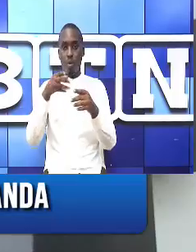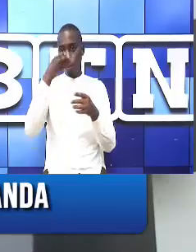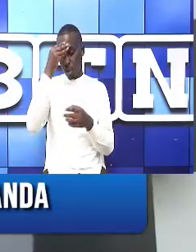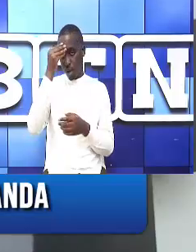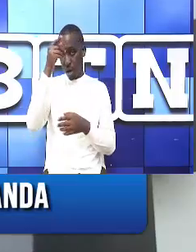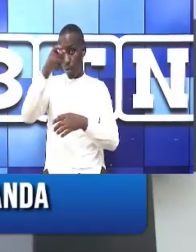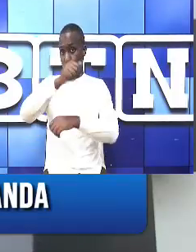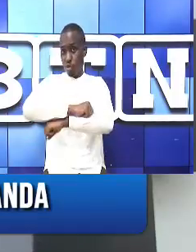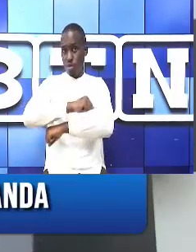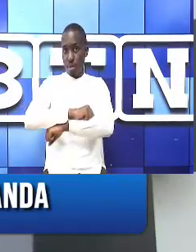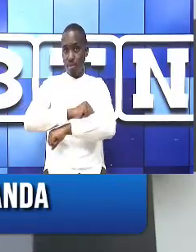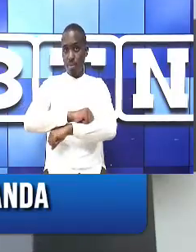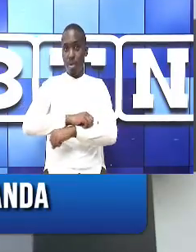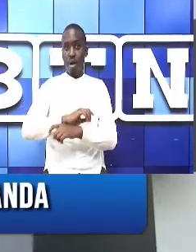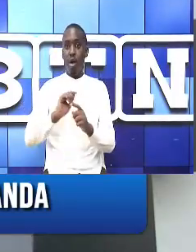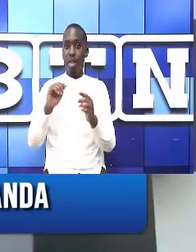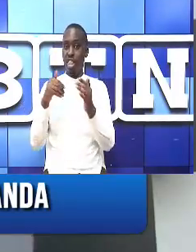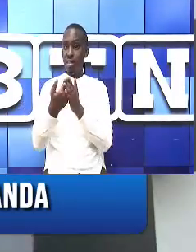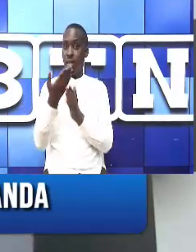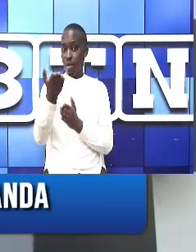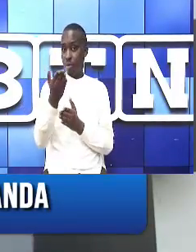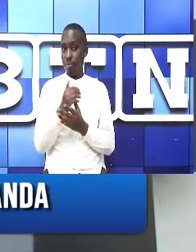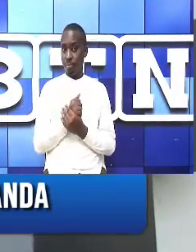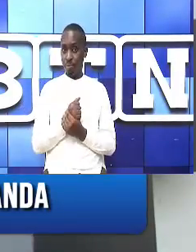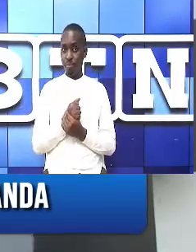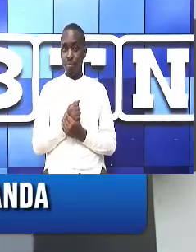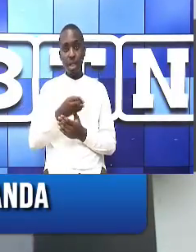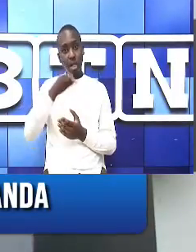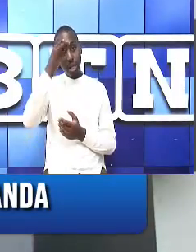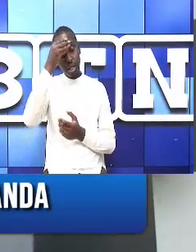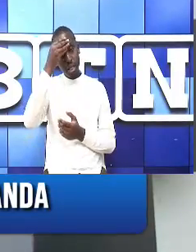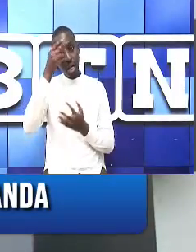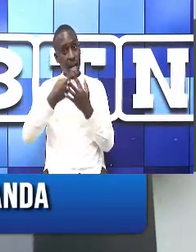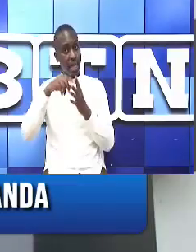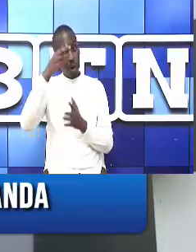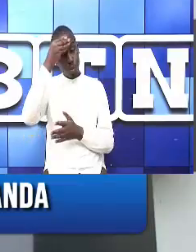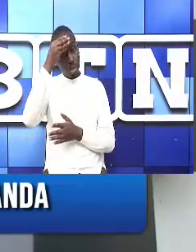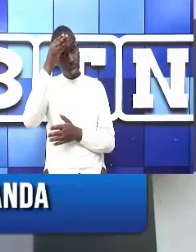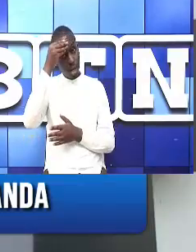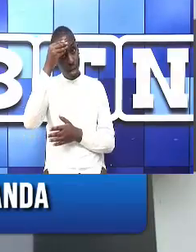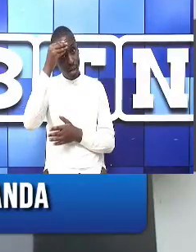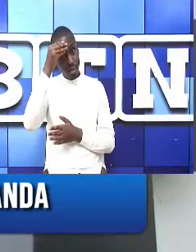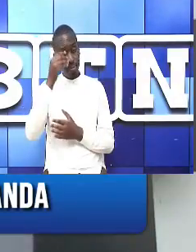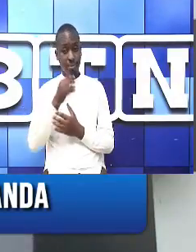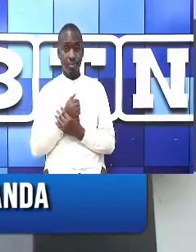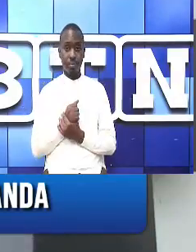kacapu aho ngezeyo ndiga ntangira kwiga